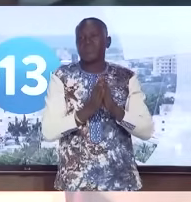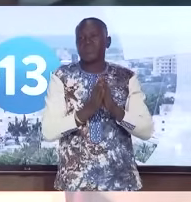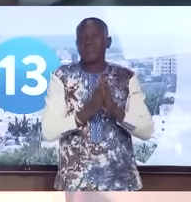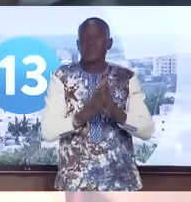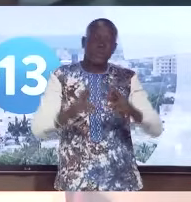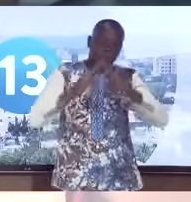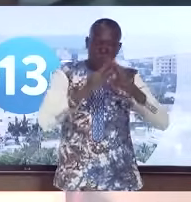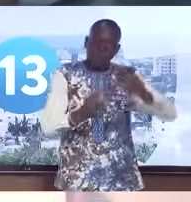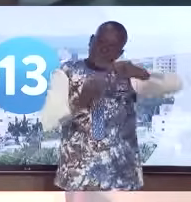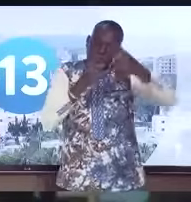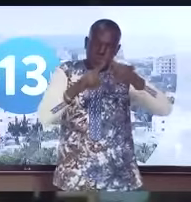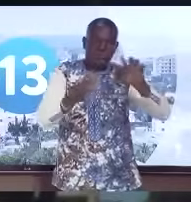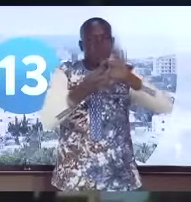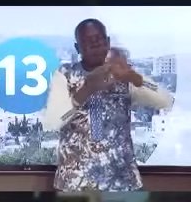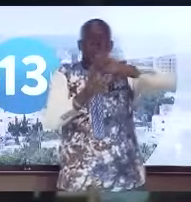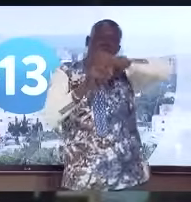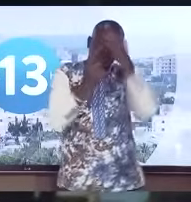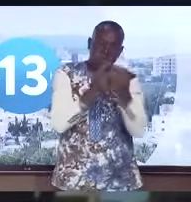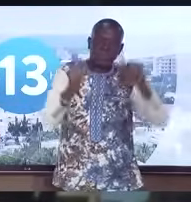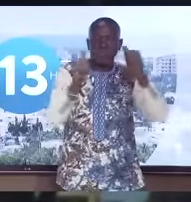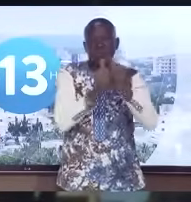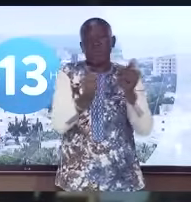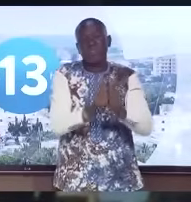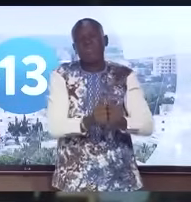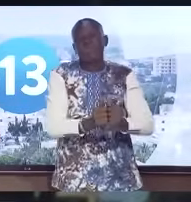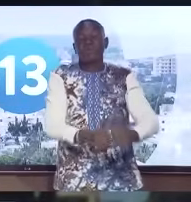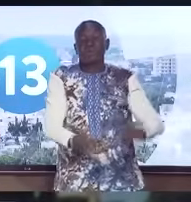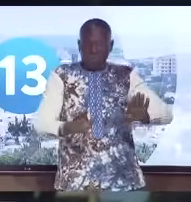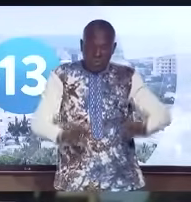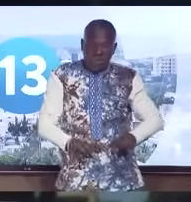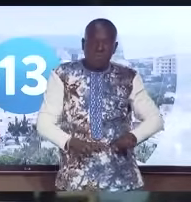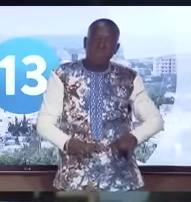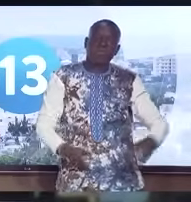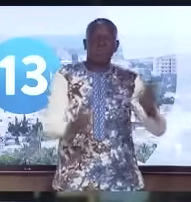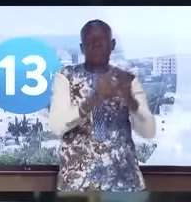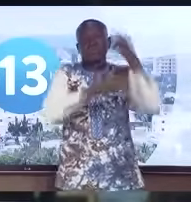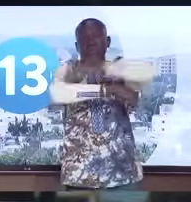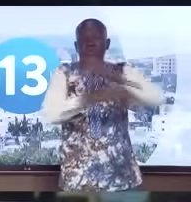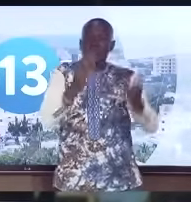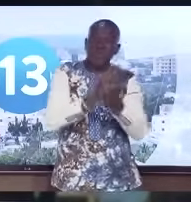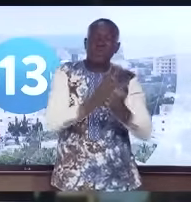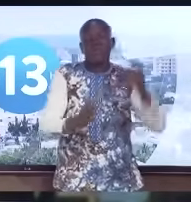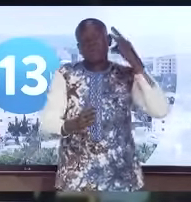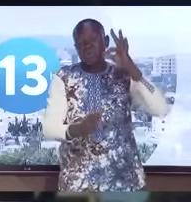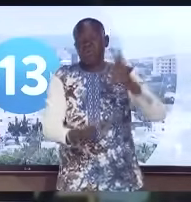Relations d'amitié et de coopération avec la Russie, les journées économiques des hommes et femmes